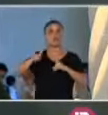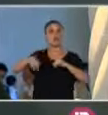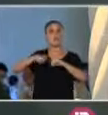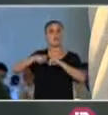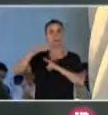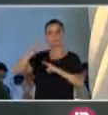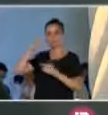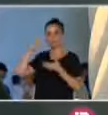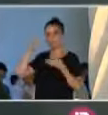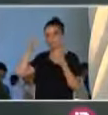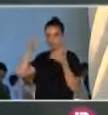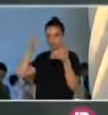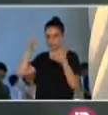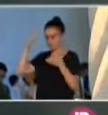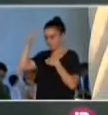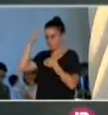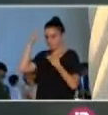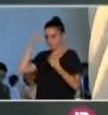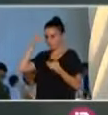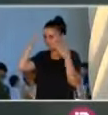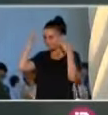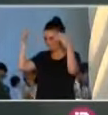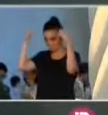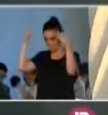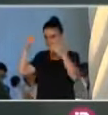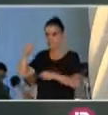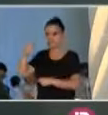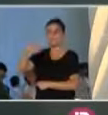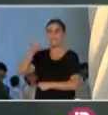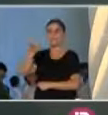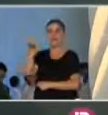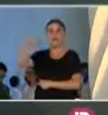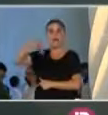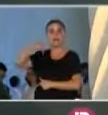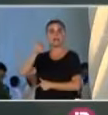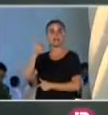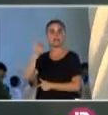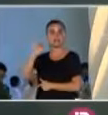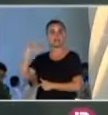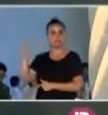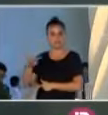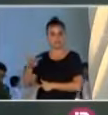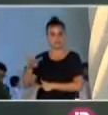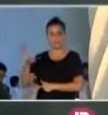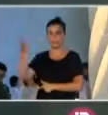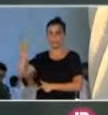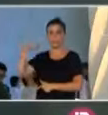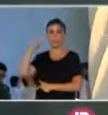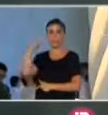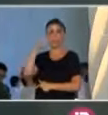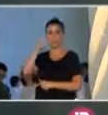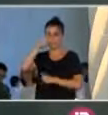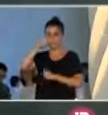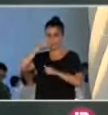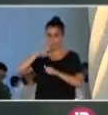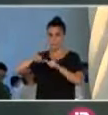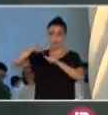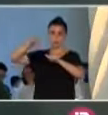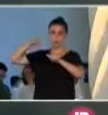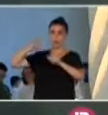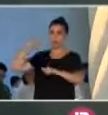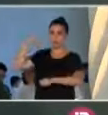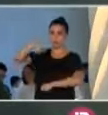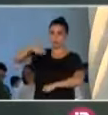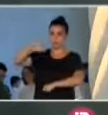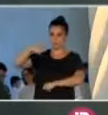cap al president antic. Fa 20 anys, en aquesta llotja, celebràrem il·lusionats la seva primera presidència